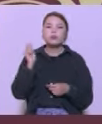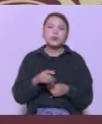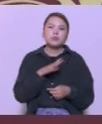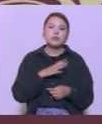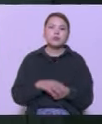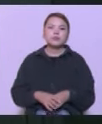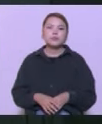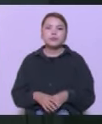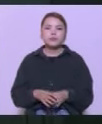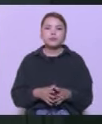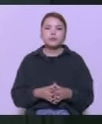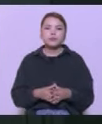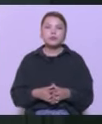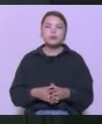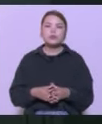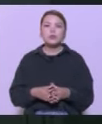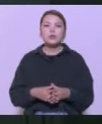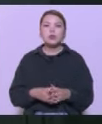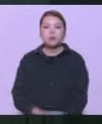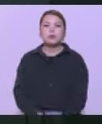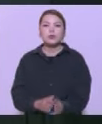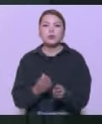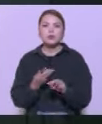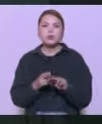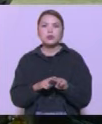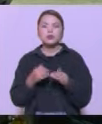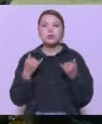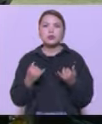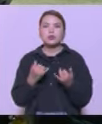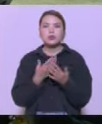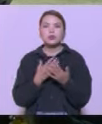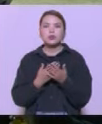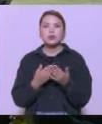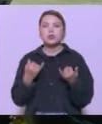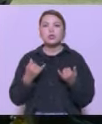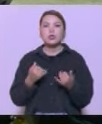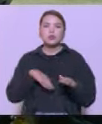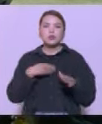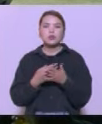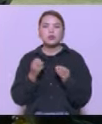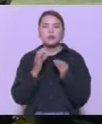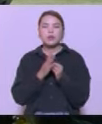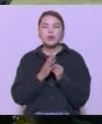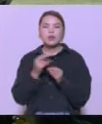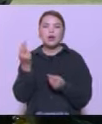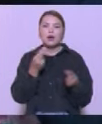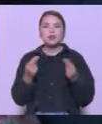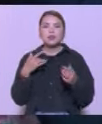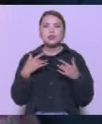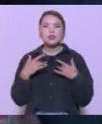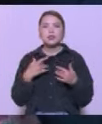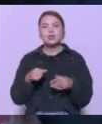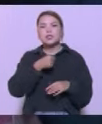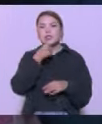области. Фонд «Мембармен» был создан в 2018 году. В труппе на сегодняшний день 15 артистов старше 16